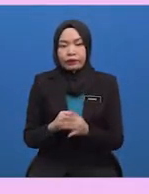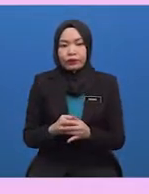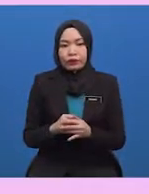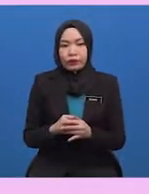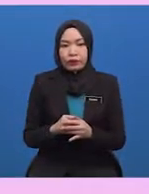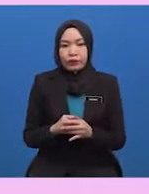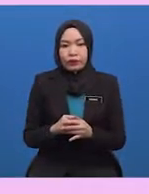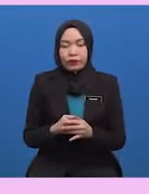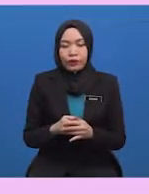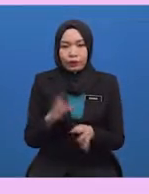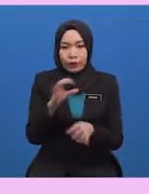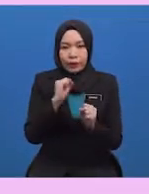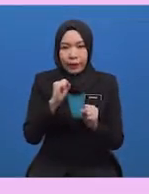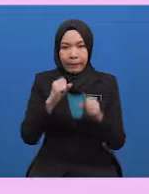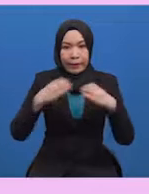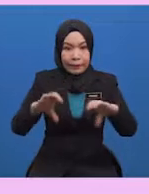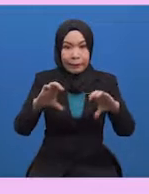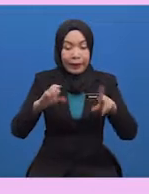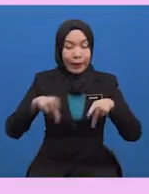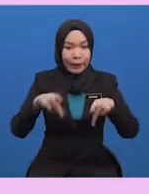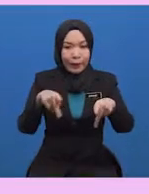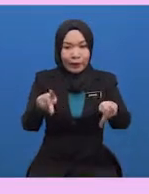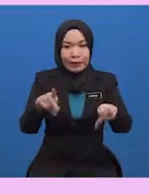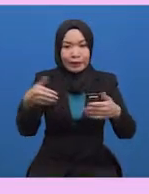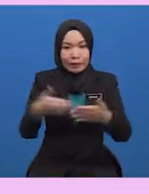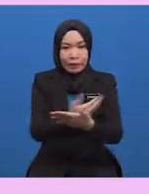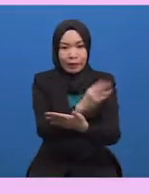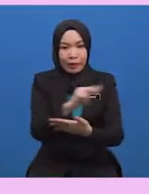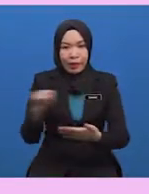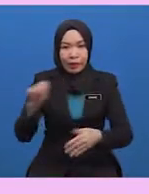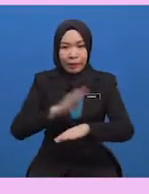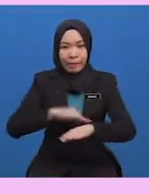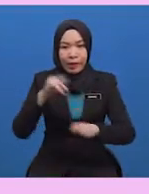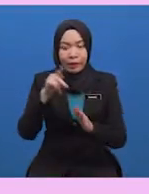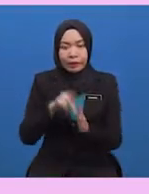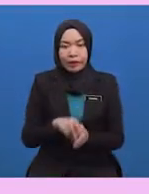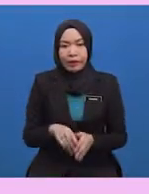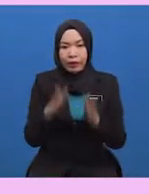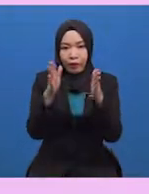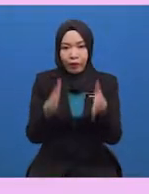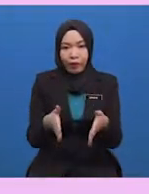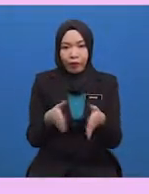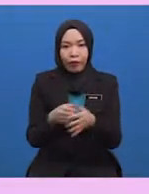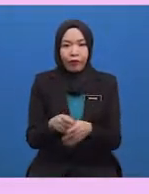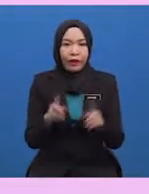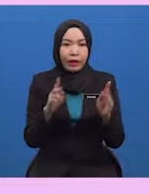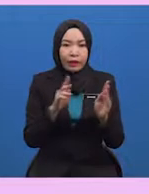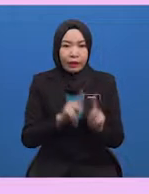inovasi, maklumat dan pemodenan kepada penduduk dan kawasan